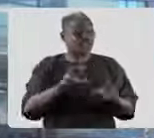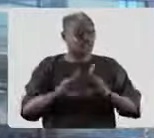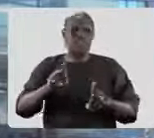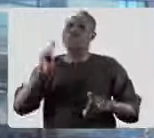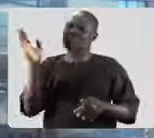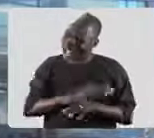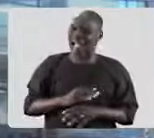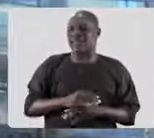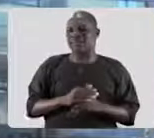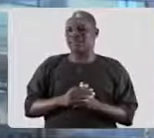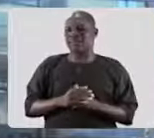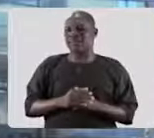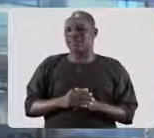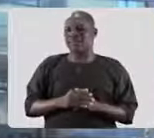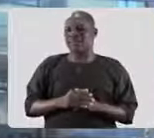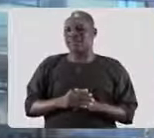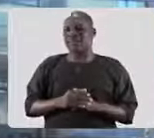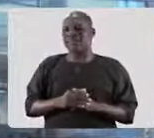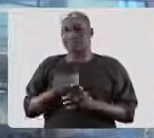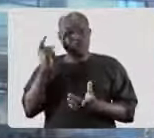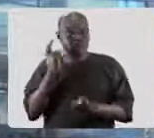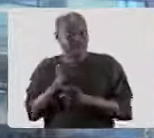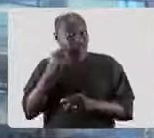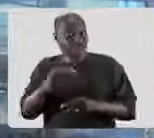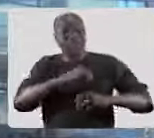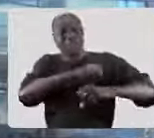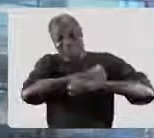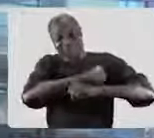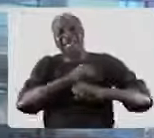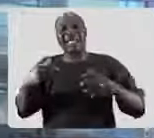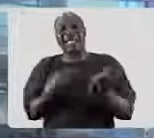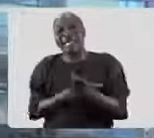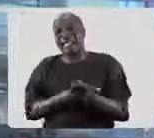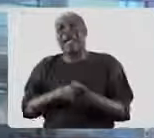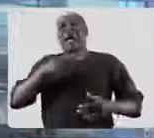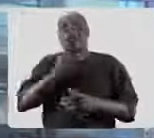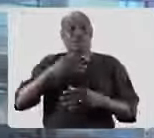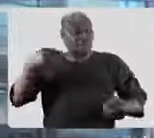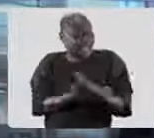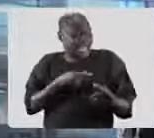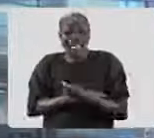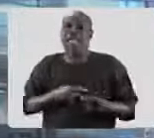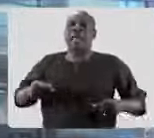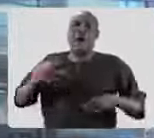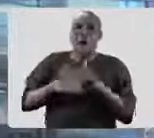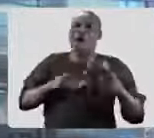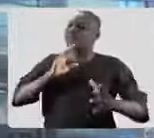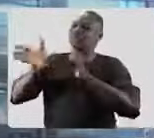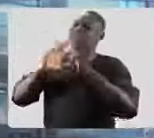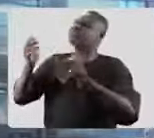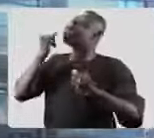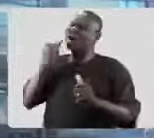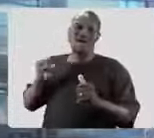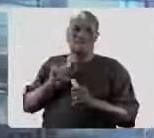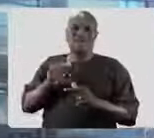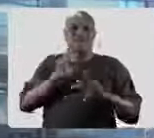enye ye hwɛ niema han security wo ma yi mu asofo ate wo ma yi mu obi tumi sɔre no obɛka sɛ brum